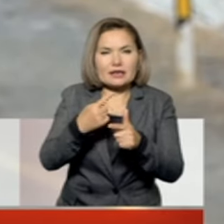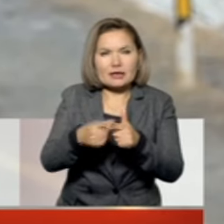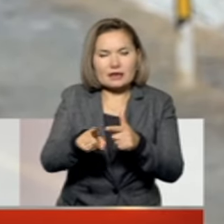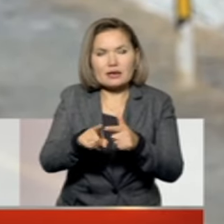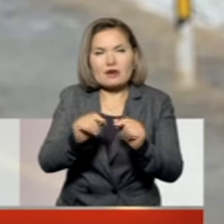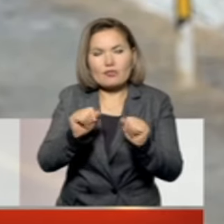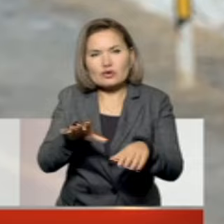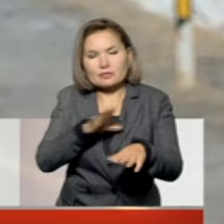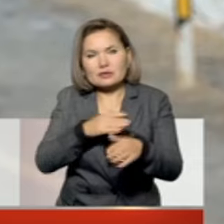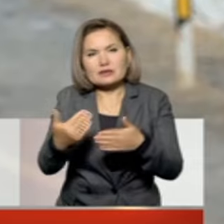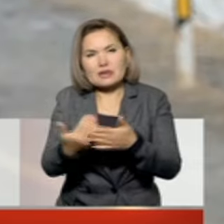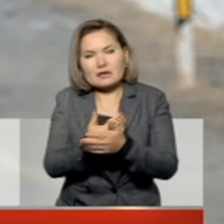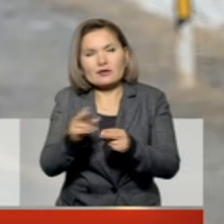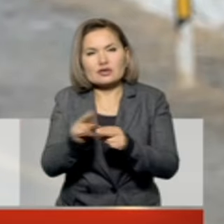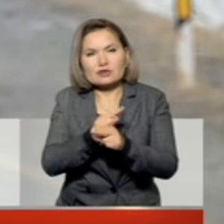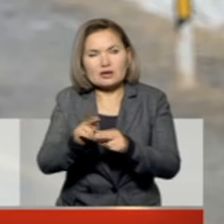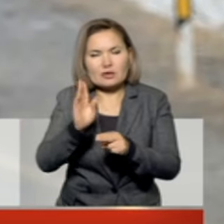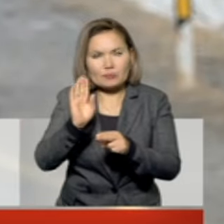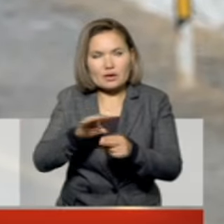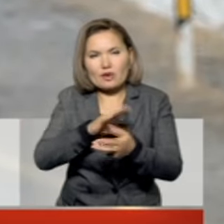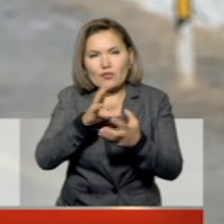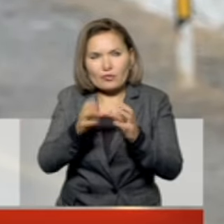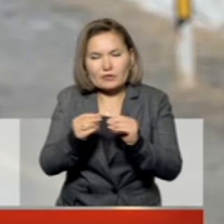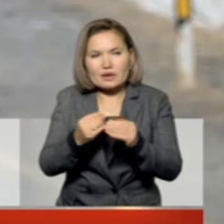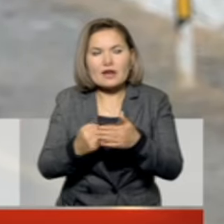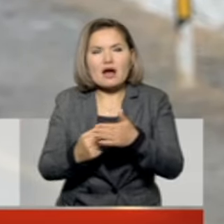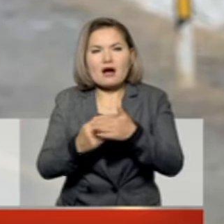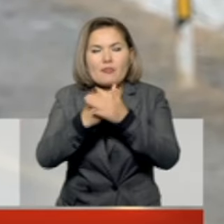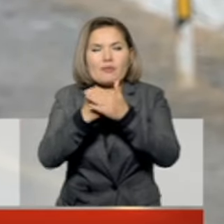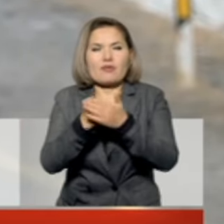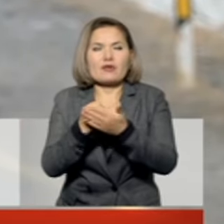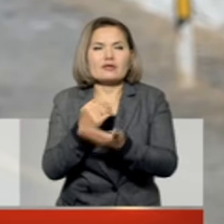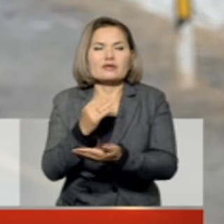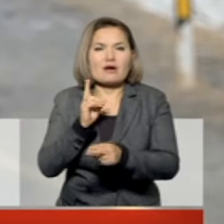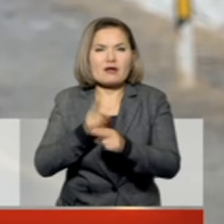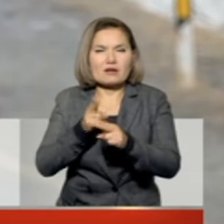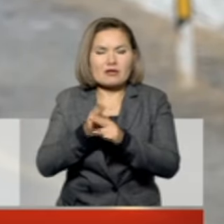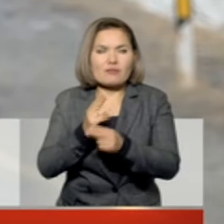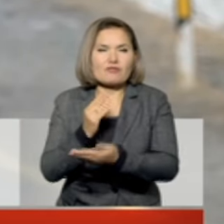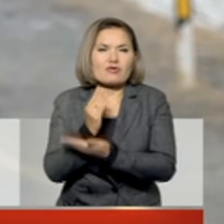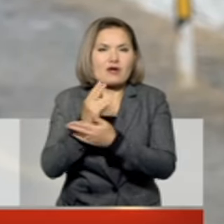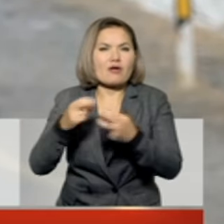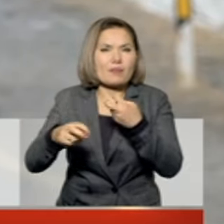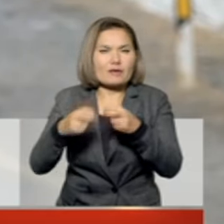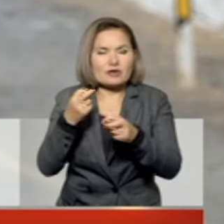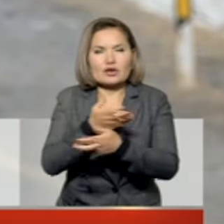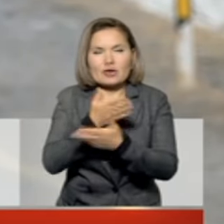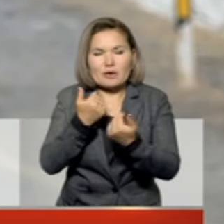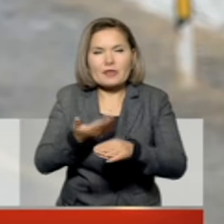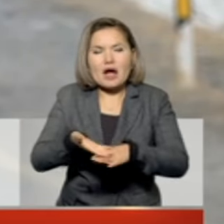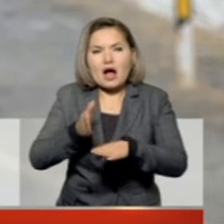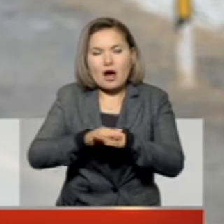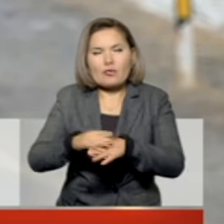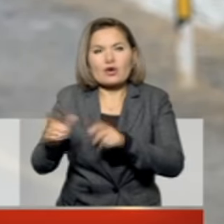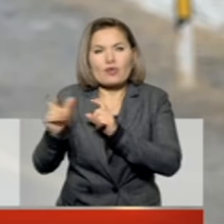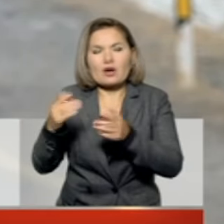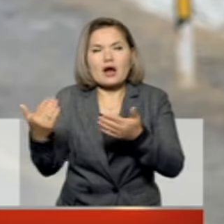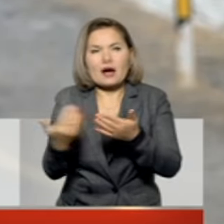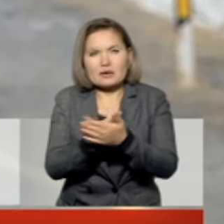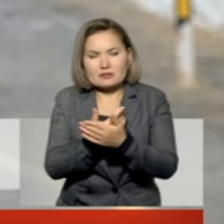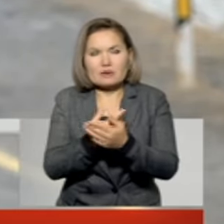жағында бана конструктивный часть дейміз, сол жерде повреждение болмаса, банағы ауыр көліктер қайта жүргізіледі.